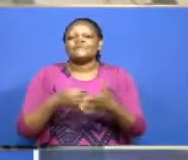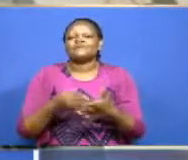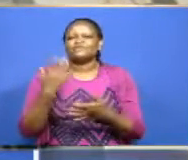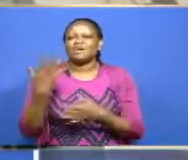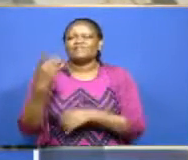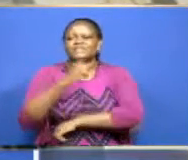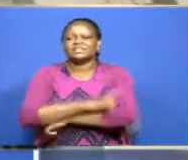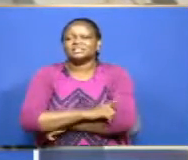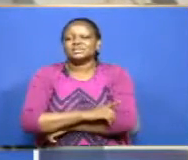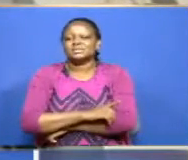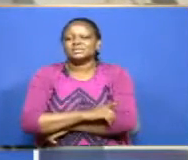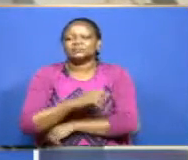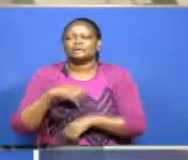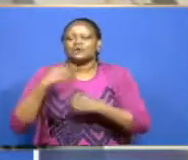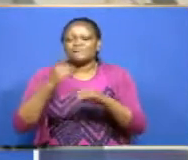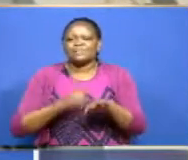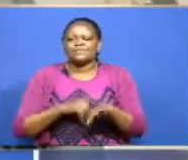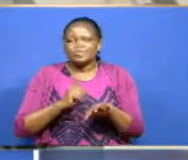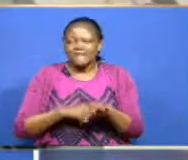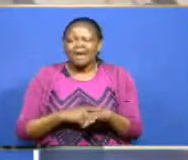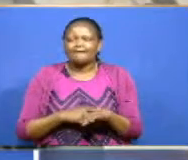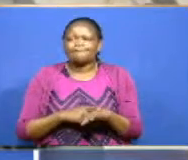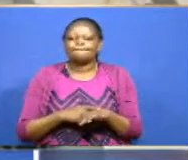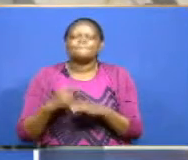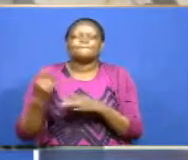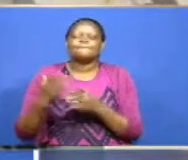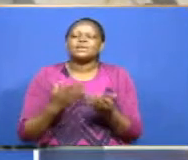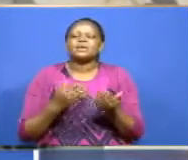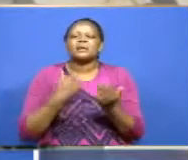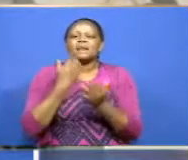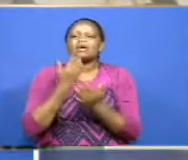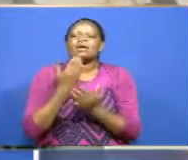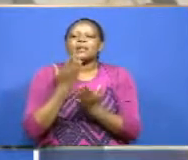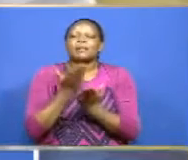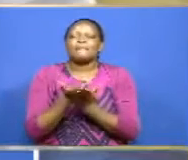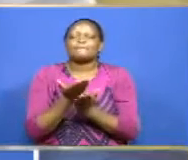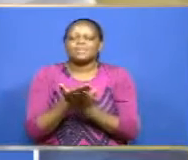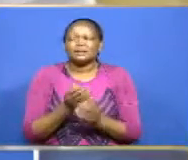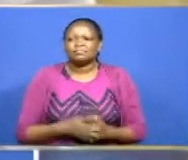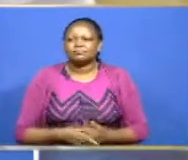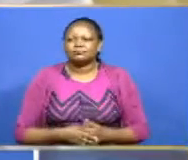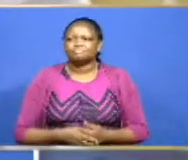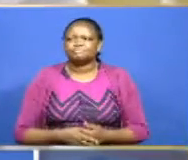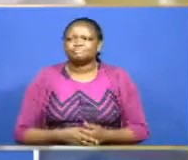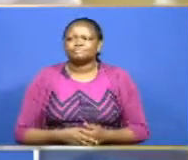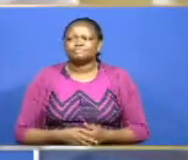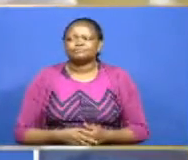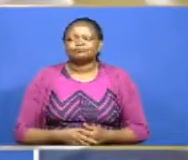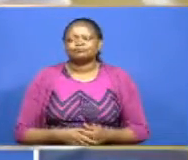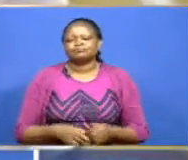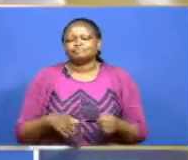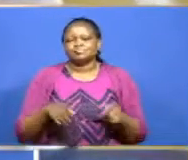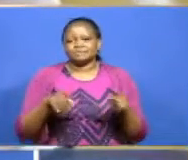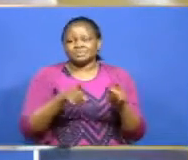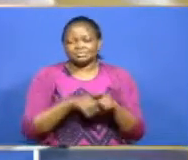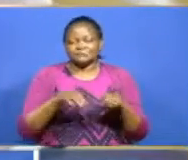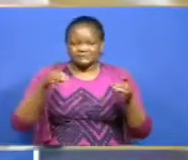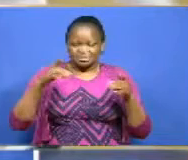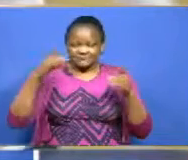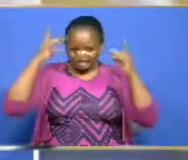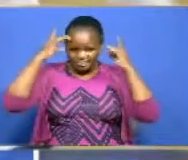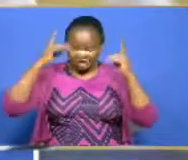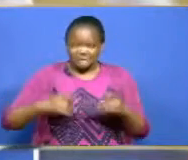tano ilikuwa pa muda wa kuwasilisha rufani pia lilikataliwa. Uamuzi huo wa jaji Murima